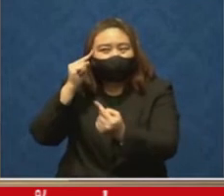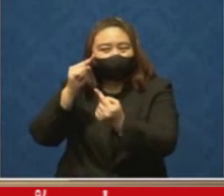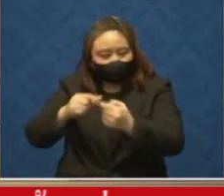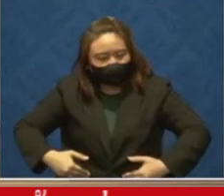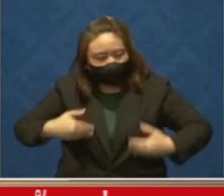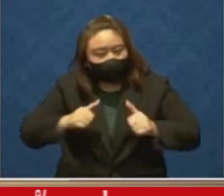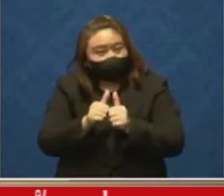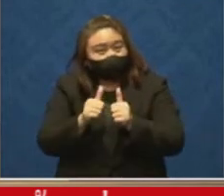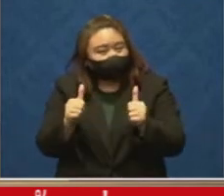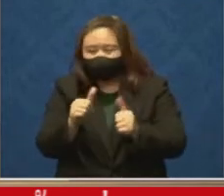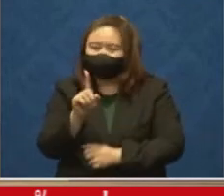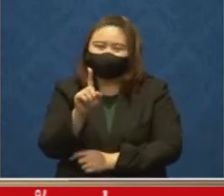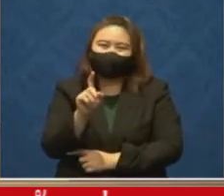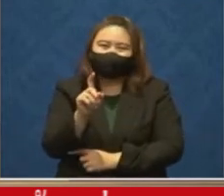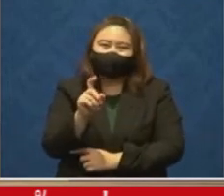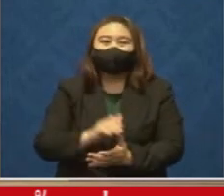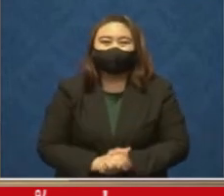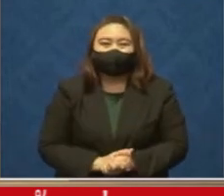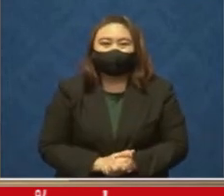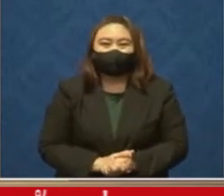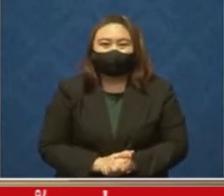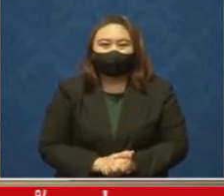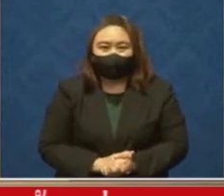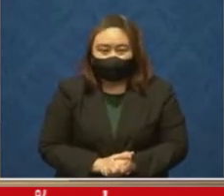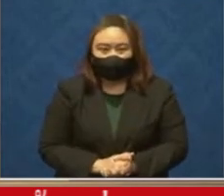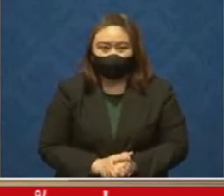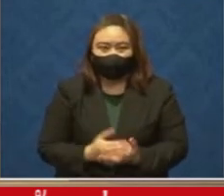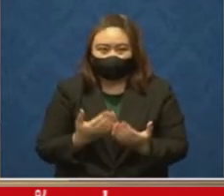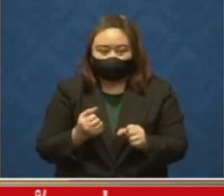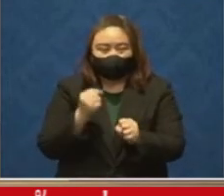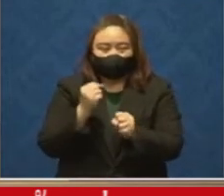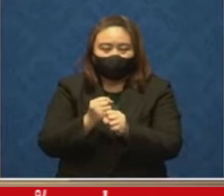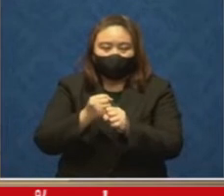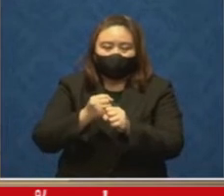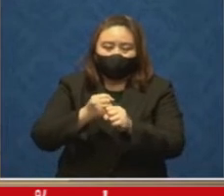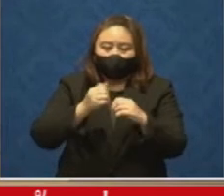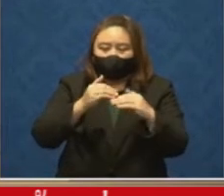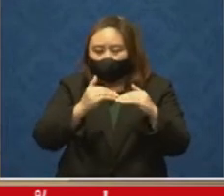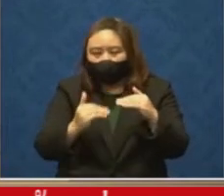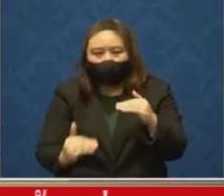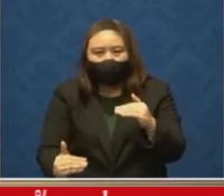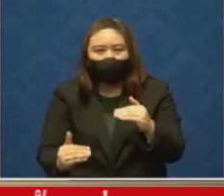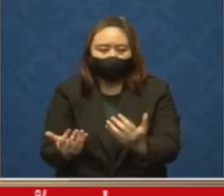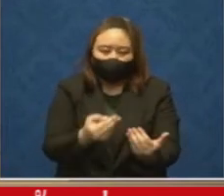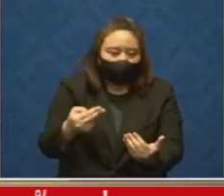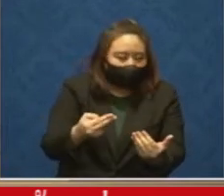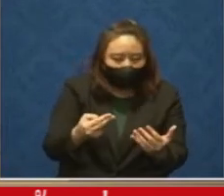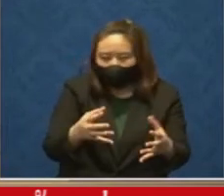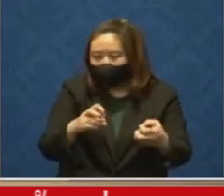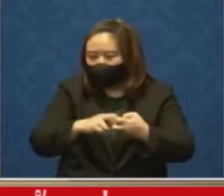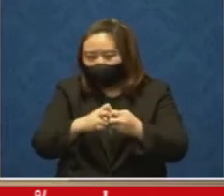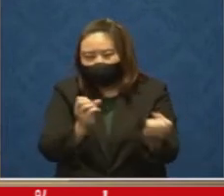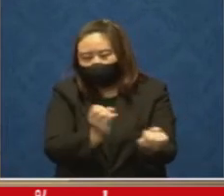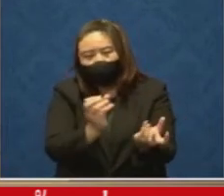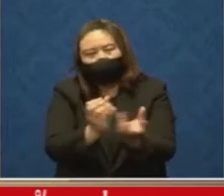นจะคาดหวงอะไรที่จะมีความเป็ดอยู่ดีหลงพรฝาตัเองต้ตกตำเด้ำด่ง ลูกหลาน